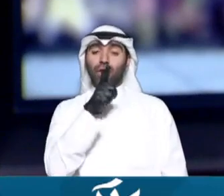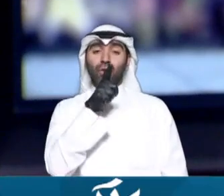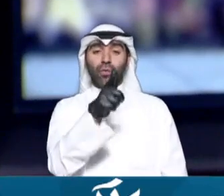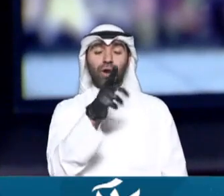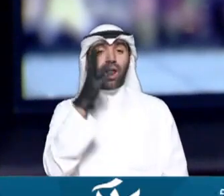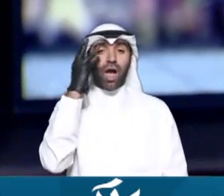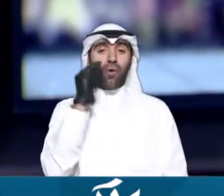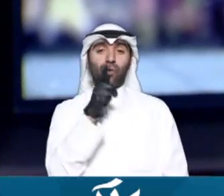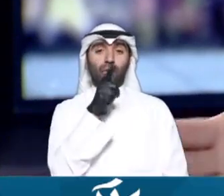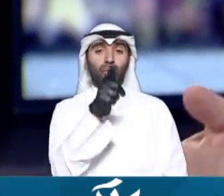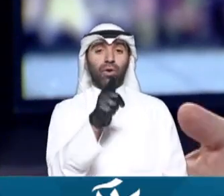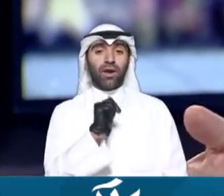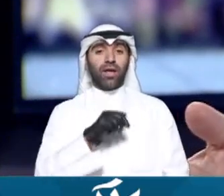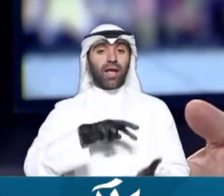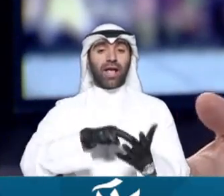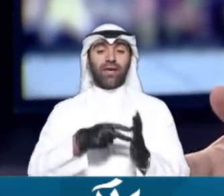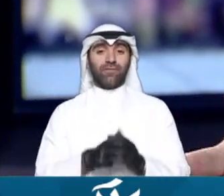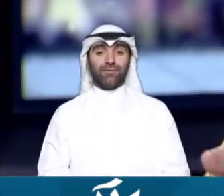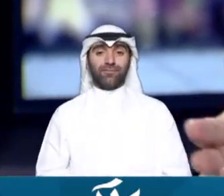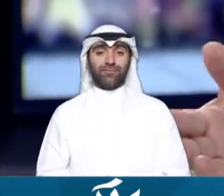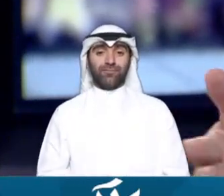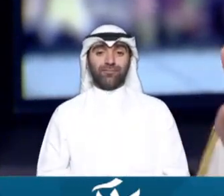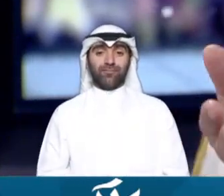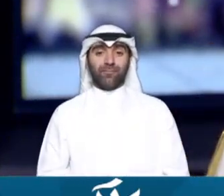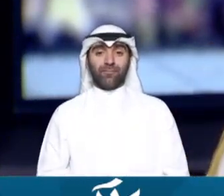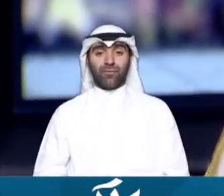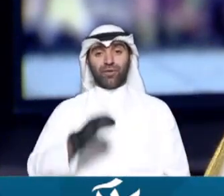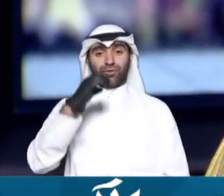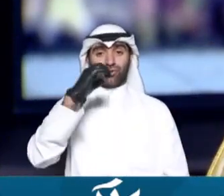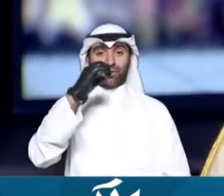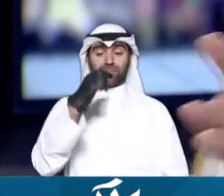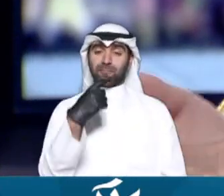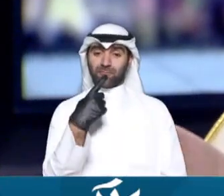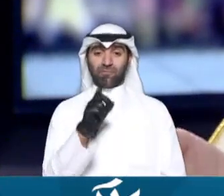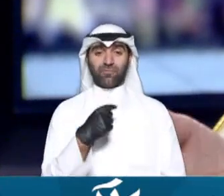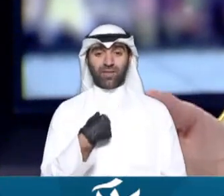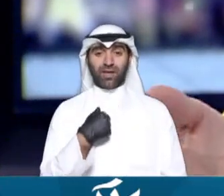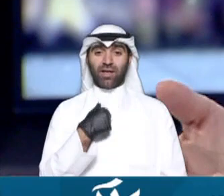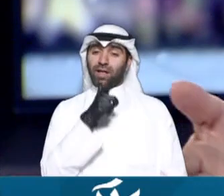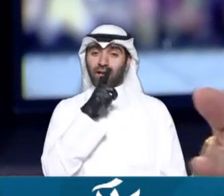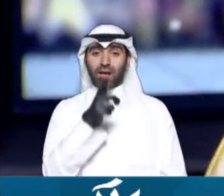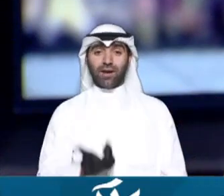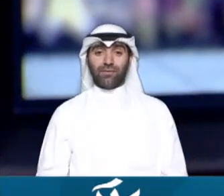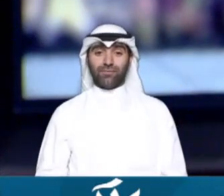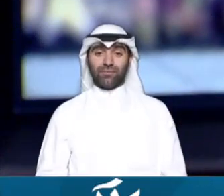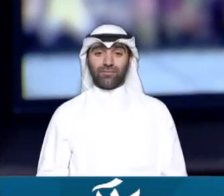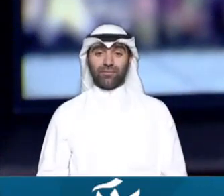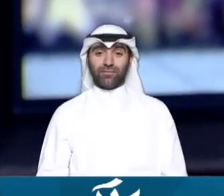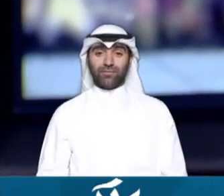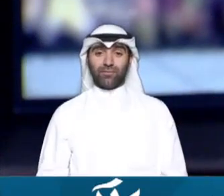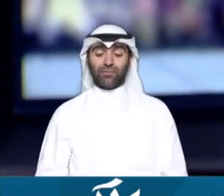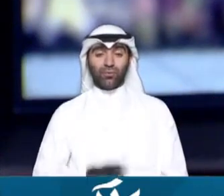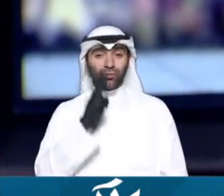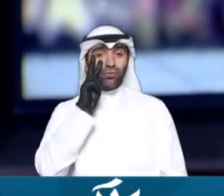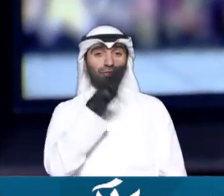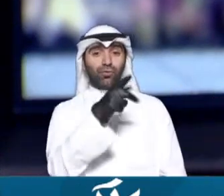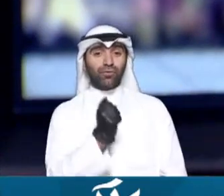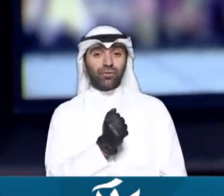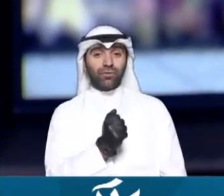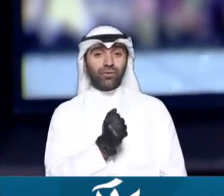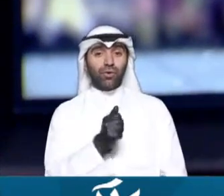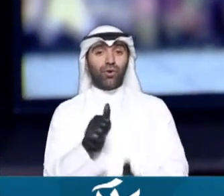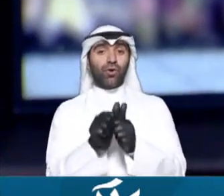بنات الصباح يخدمون الناس. الله أكبر. وعبير أختها. نعم. يخدمون الناس. نعم. شوف الأسرة الحاكمة.